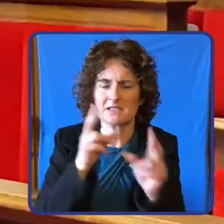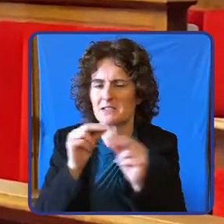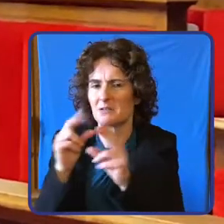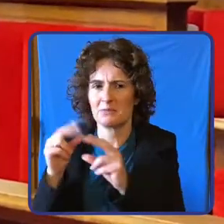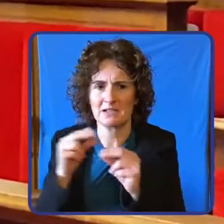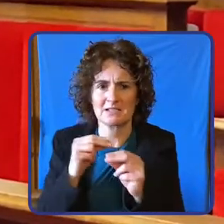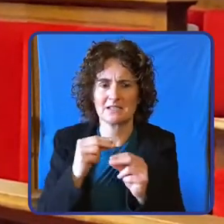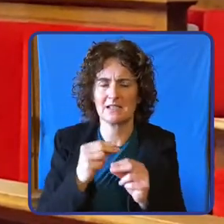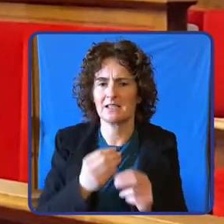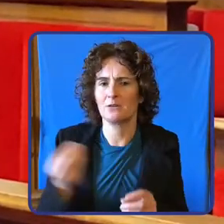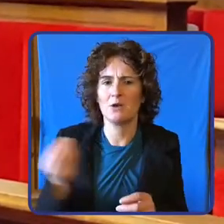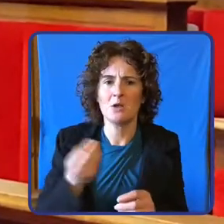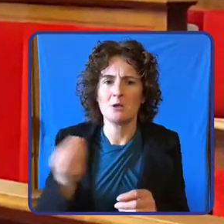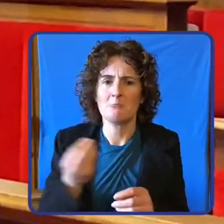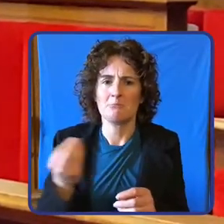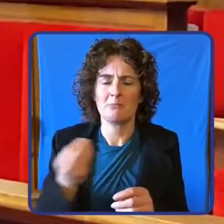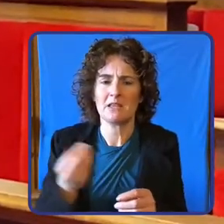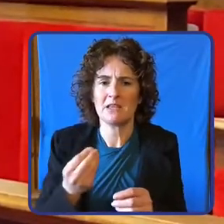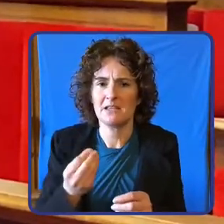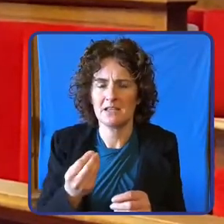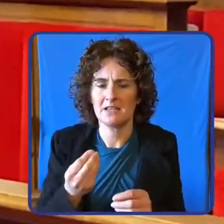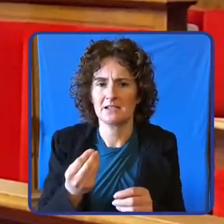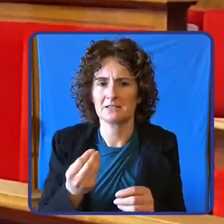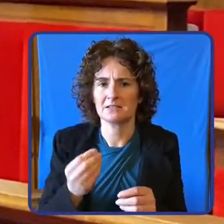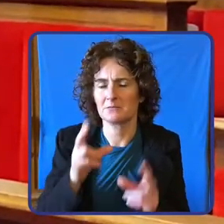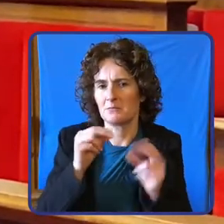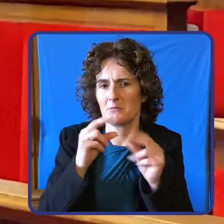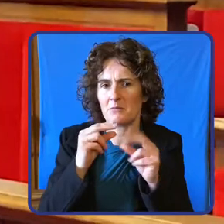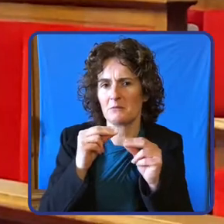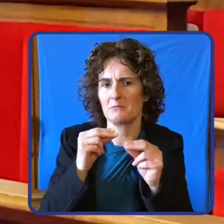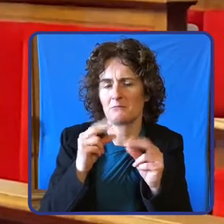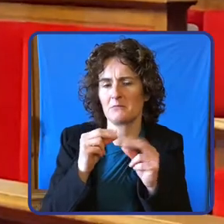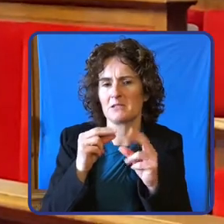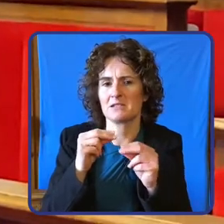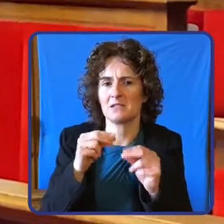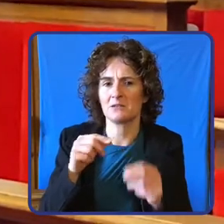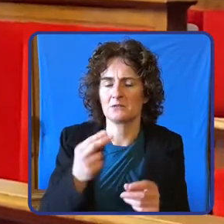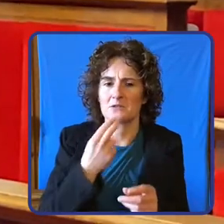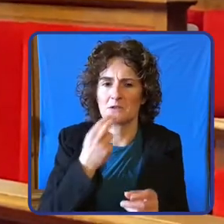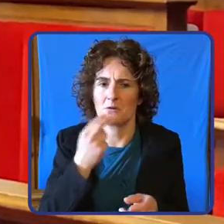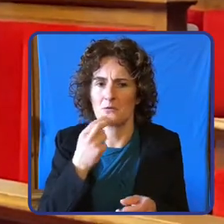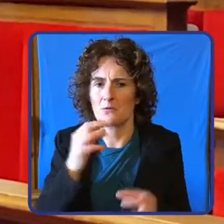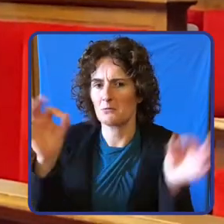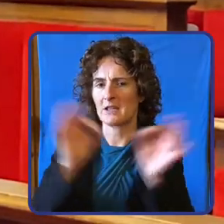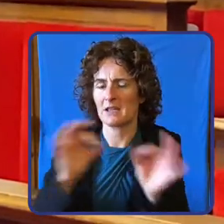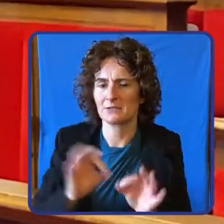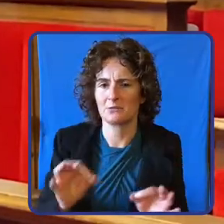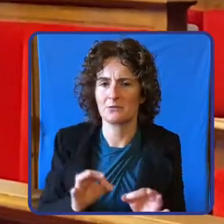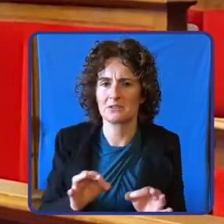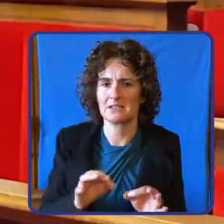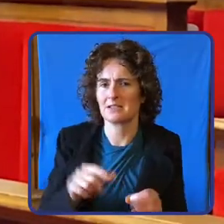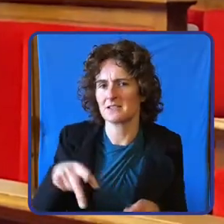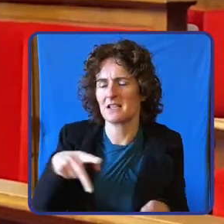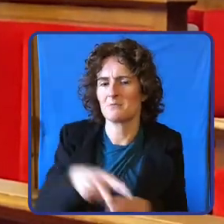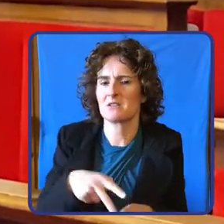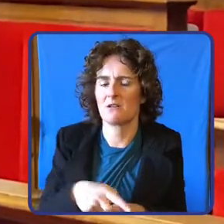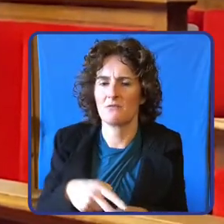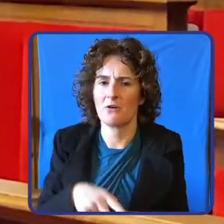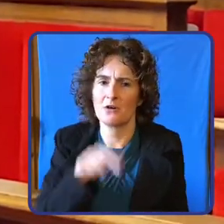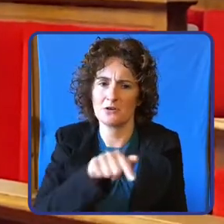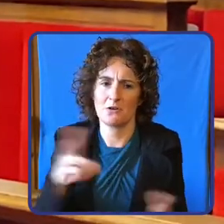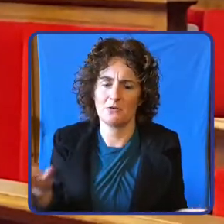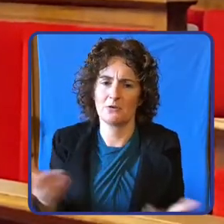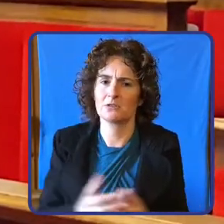felszólalni, polgármester úr, miért tetszik az akkumulátorgyárról beszél? Az nem zavarja önt? Ugyan nem zavarja? Jó, persze, hogy nem zavarja. Na, mindegy, csak ennyit akartam mondani,